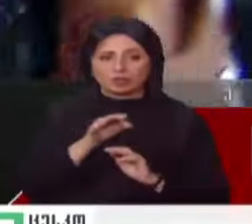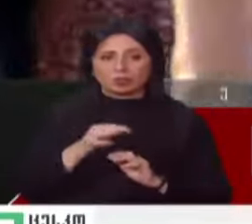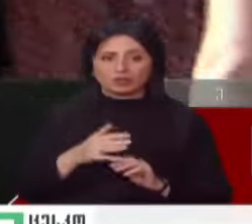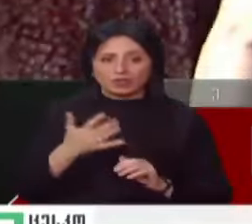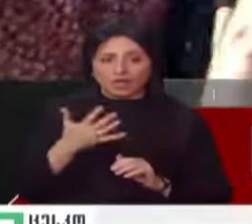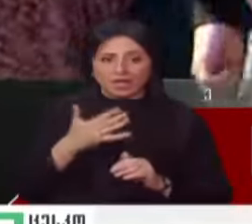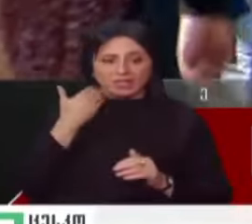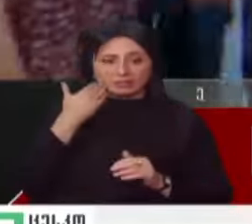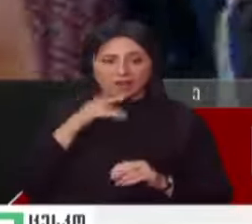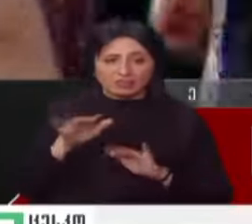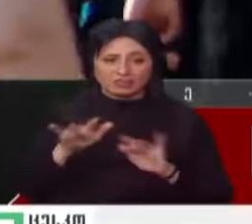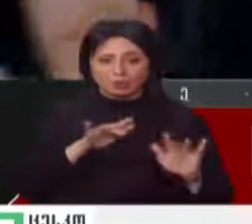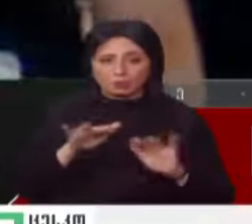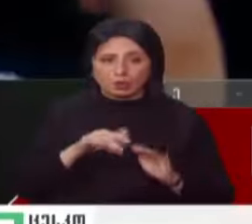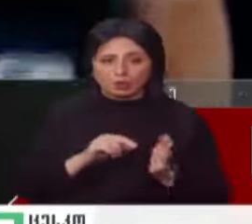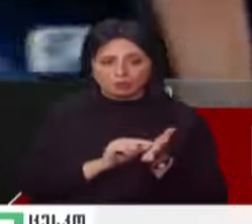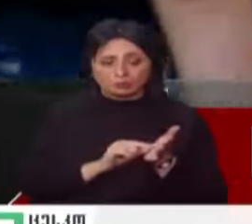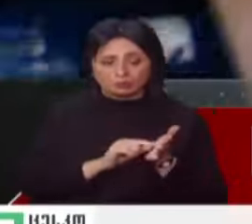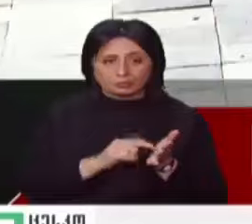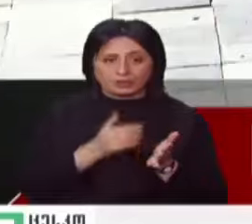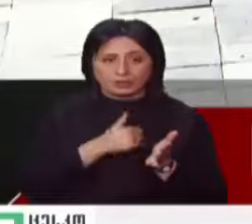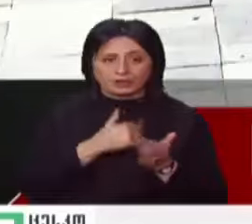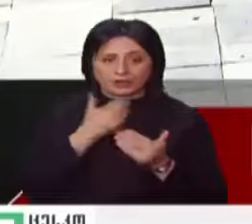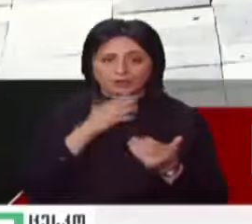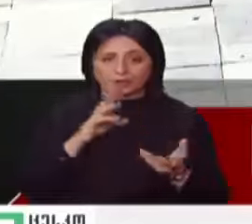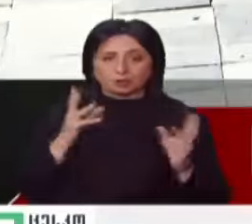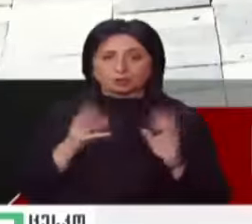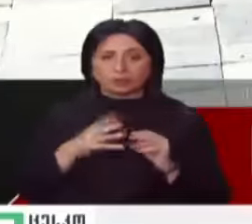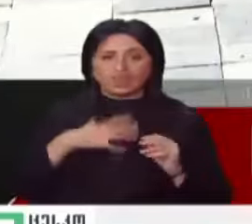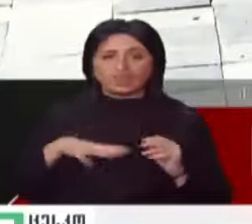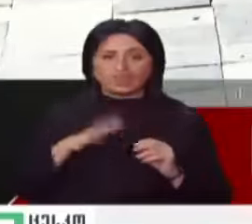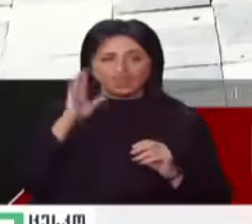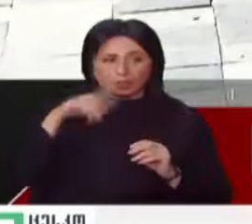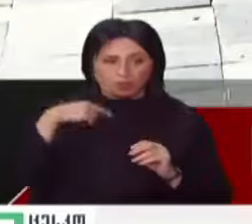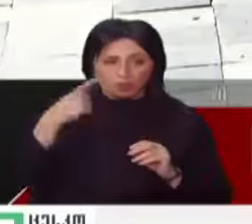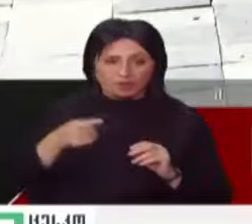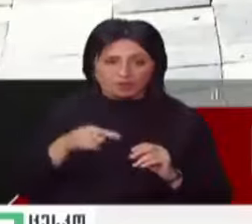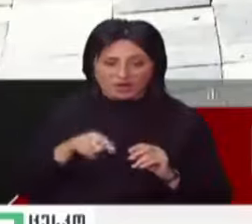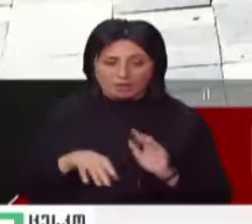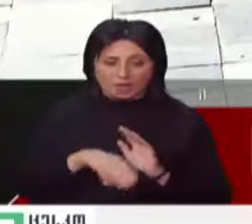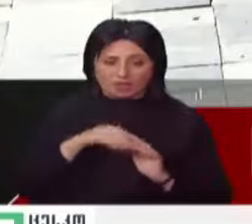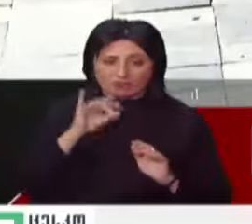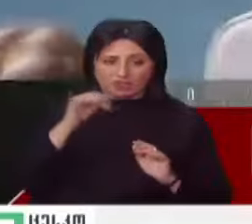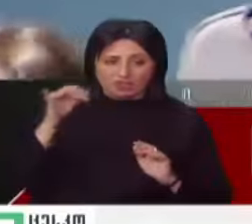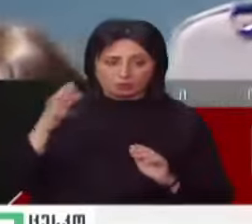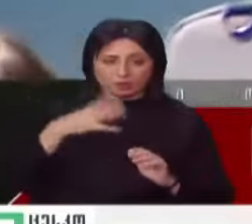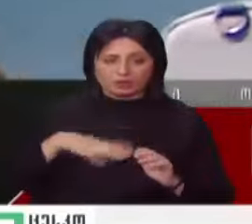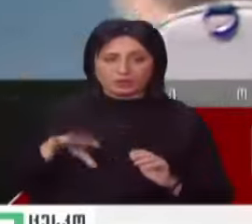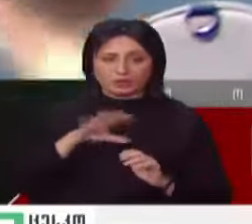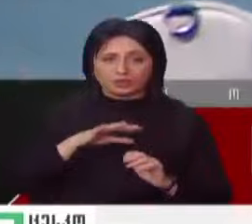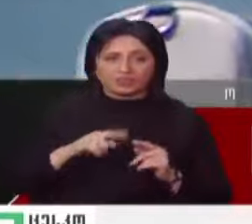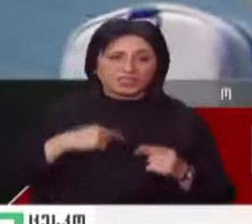хелис мартеви мозраобит хазавен сасурвелс. Саболо джамши куэгнис момавалс. Ам арчеванис история ки